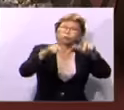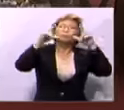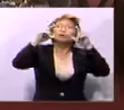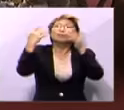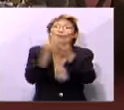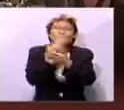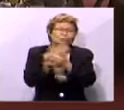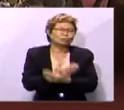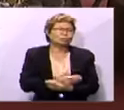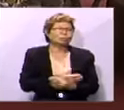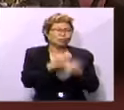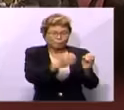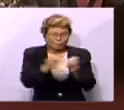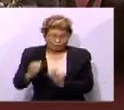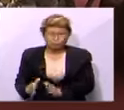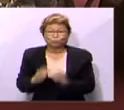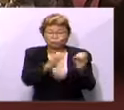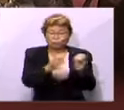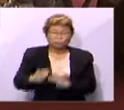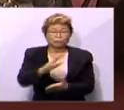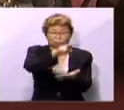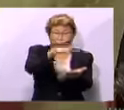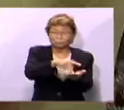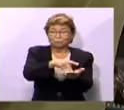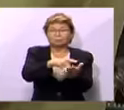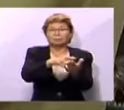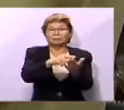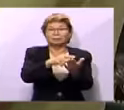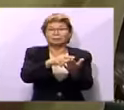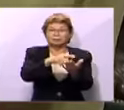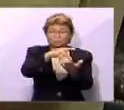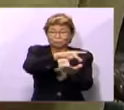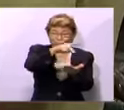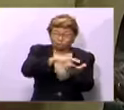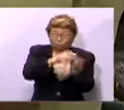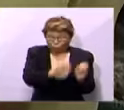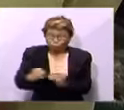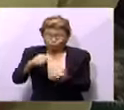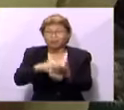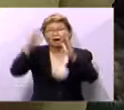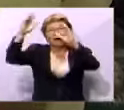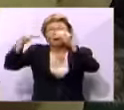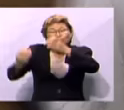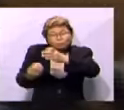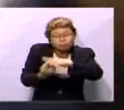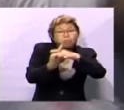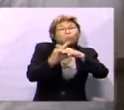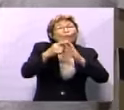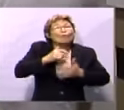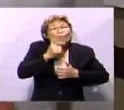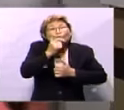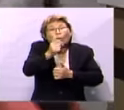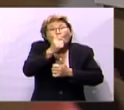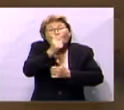baru. Langkah penganjur dan pusat beli belah ini mengadakan acara collector's pick ini diharap dapat mencetuskan minat terutama